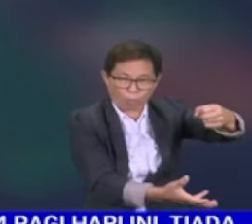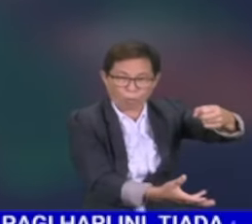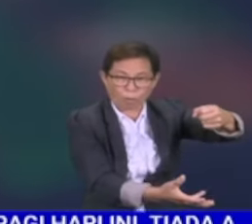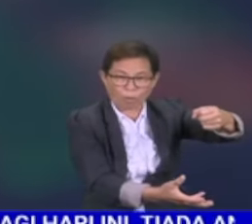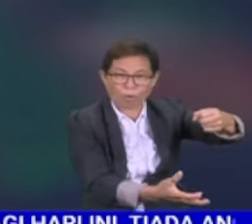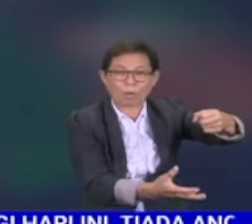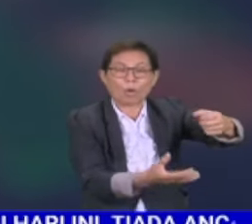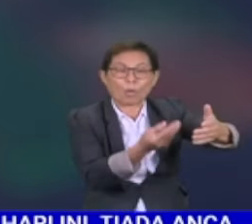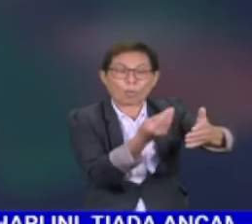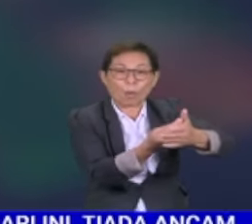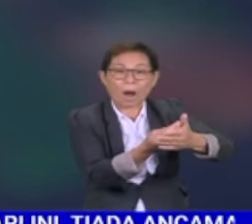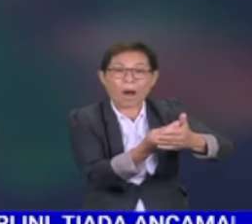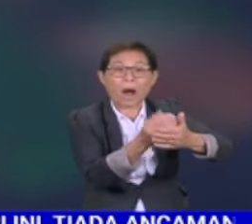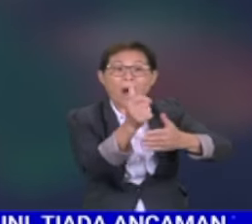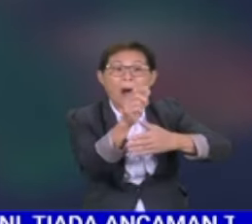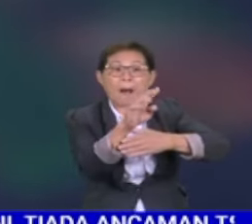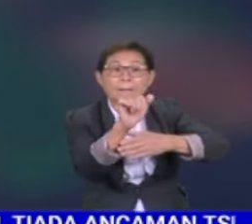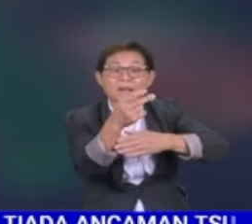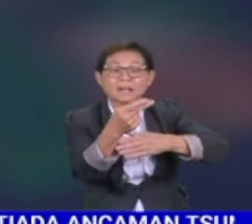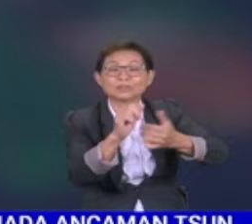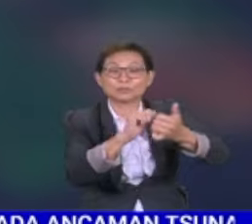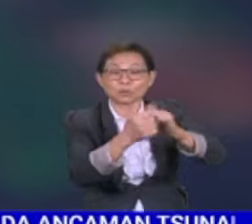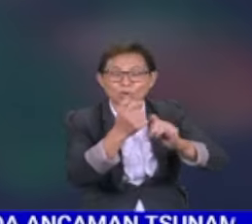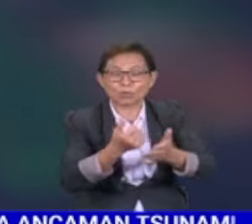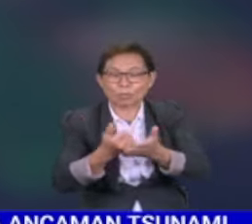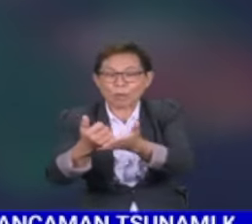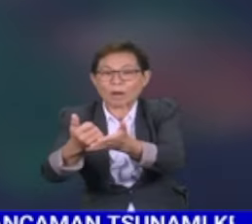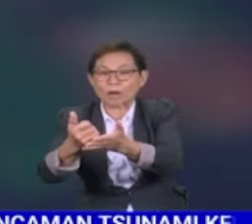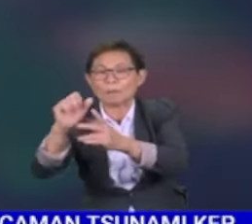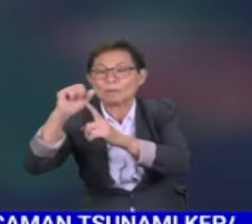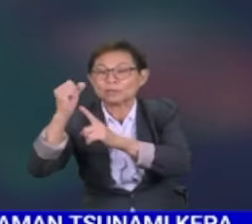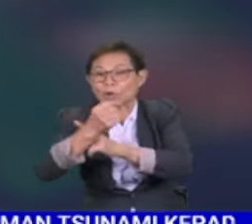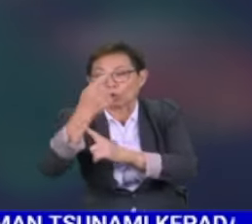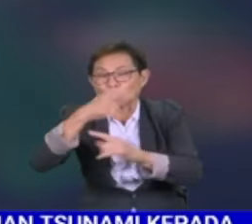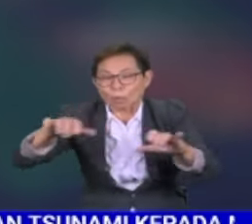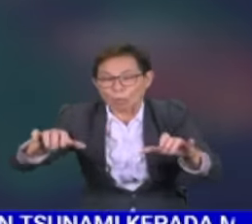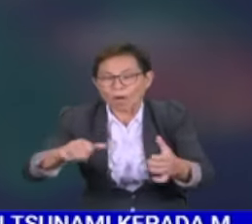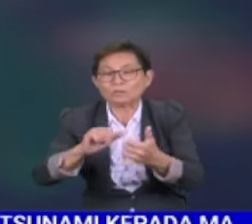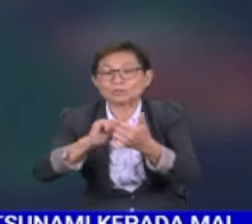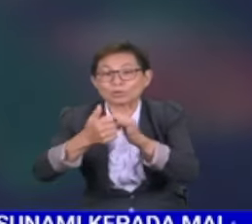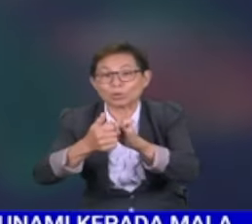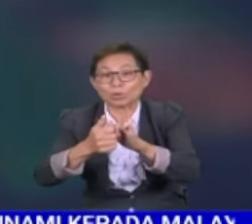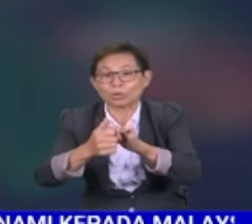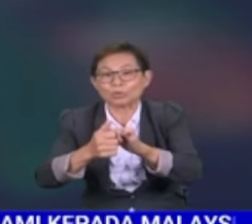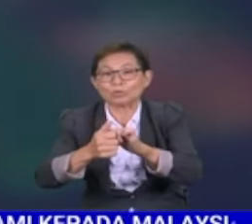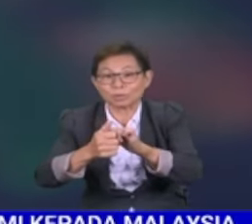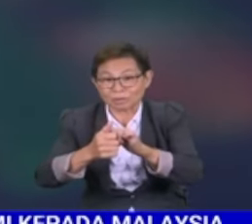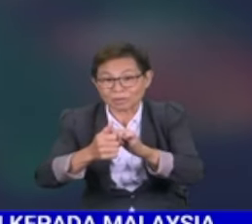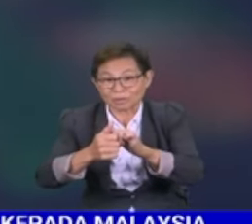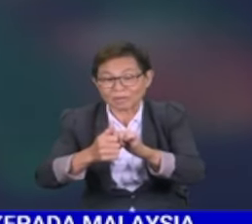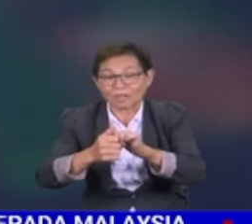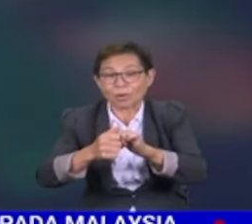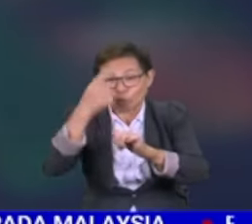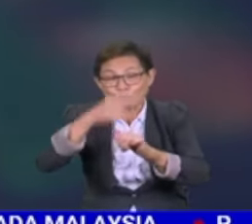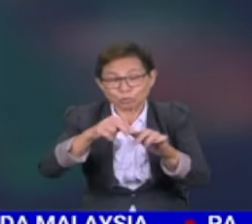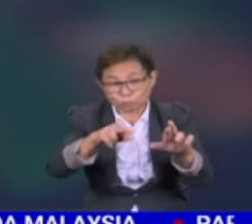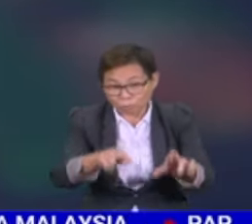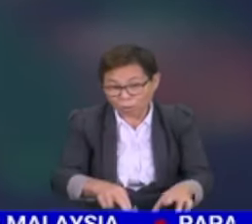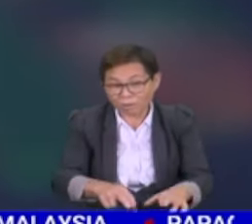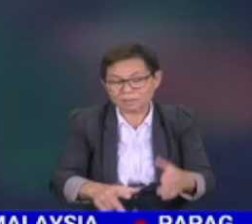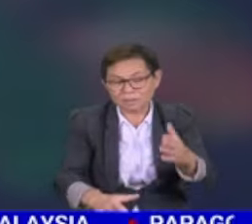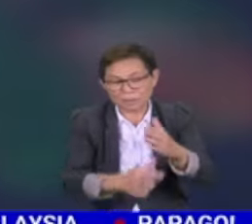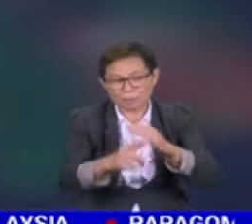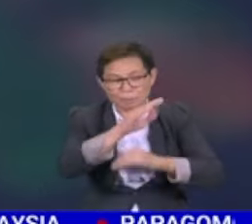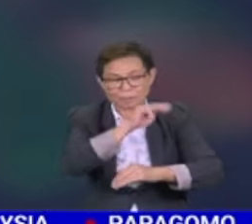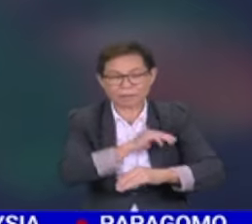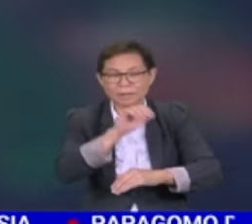kumpulan wang amanah sukan bagi membantu persatuan melaksanakan program sukan di peringkat Akar Umbi. Timbalan Menteri Belia dan Sukan Adam